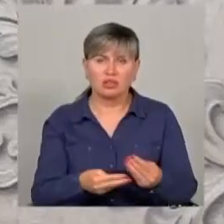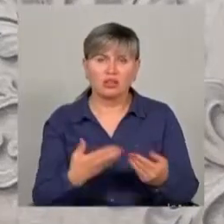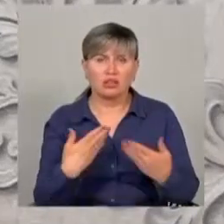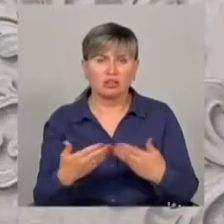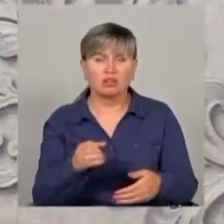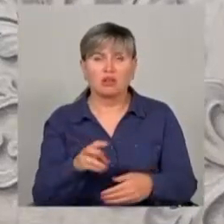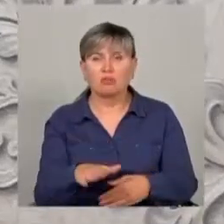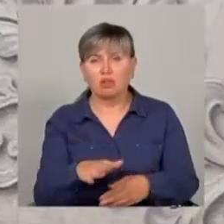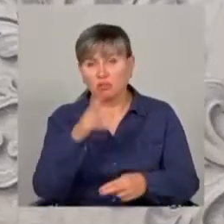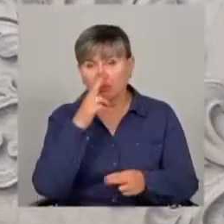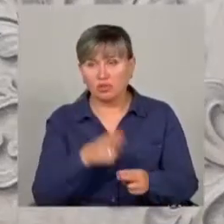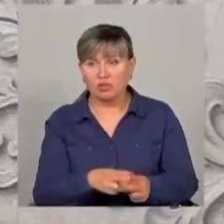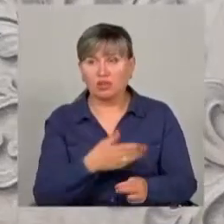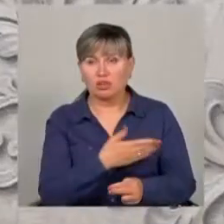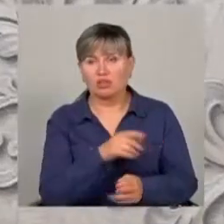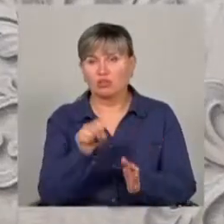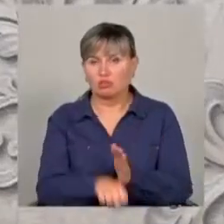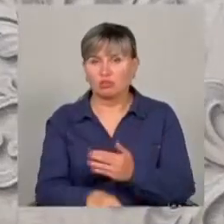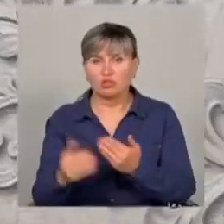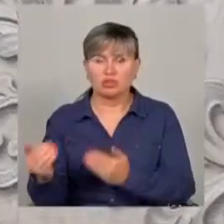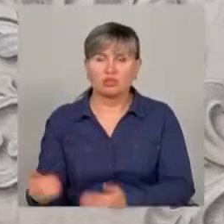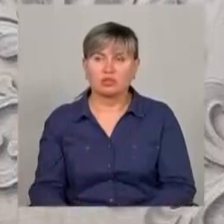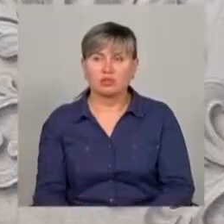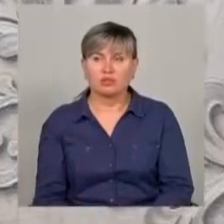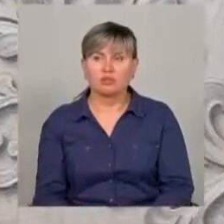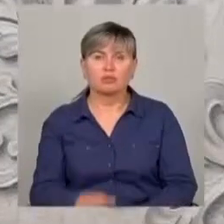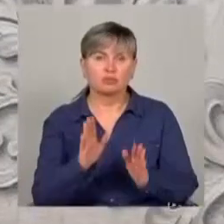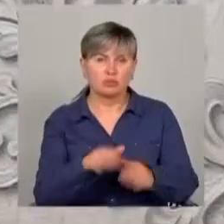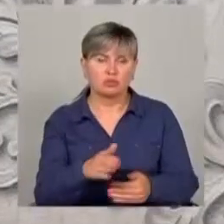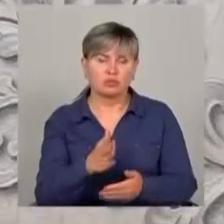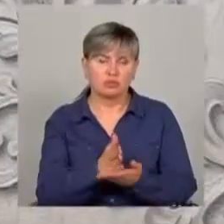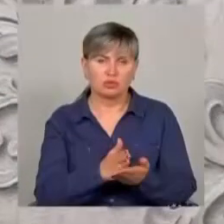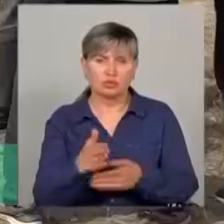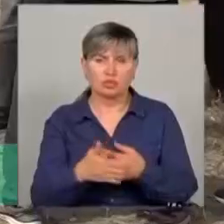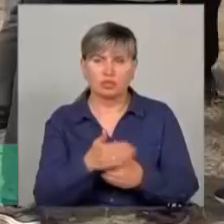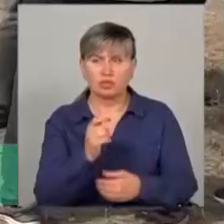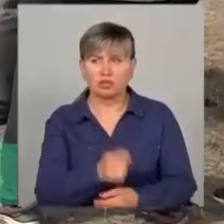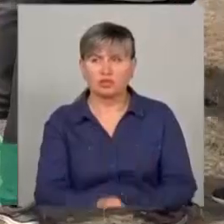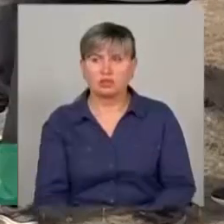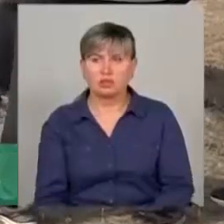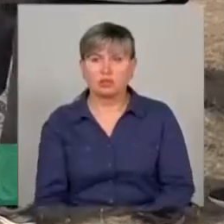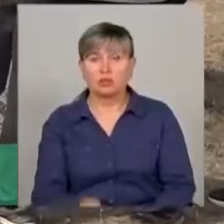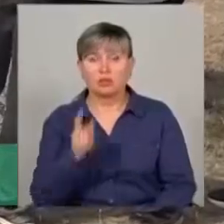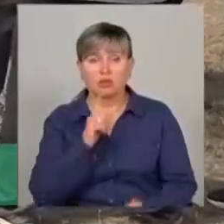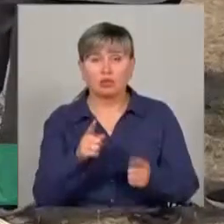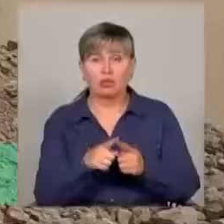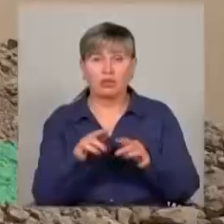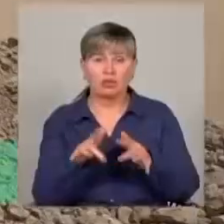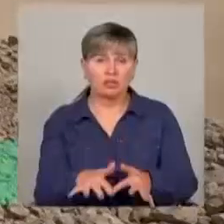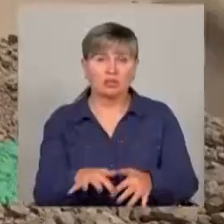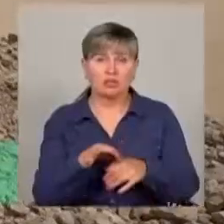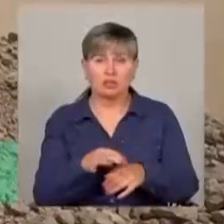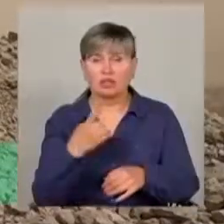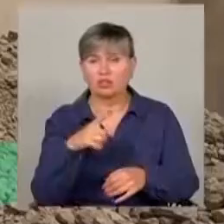к младшим братьям. Они и убили Нурсултана. Пусть понесут заслуженное наказание. Пока по уголовному делу проходит только